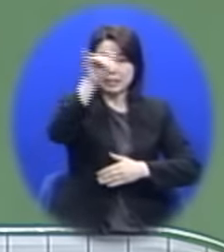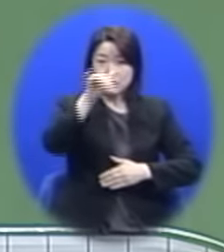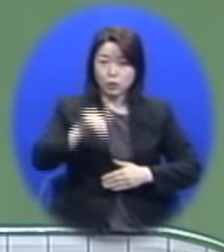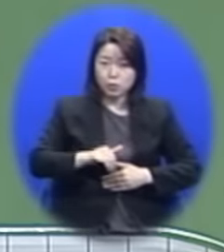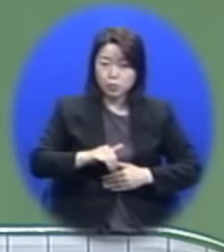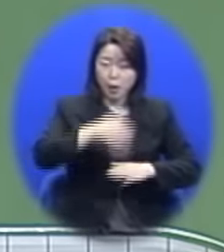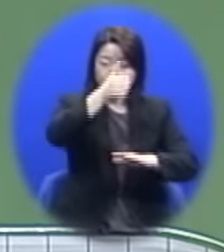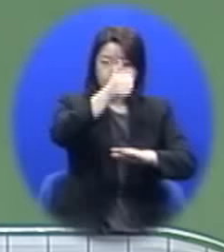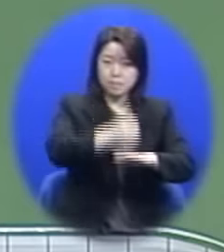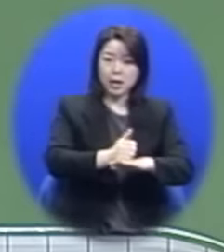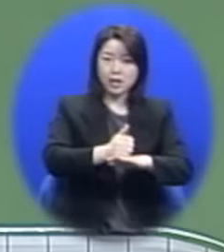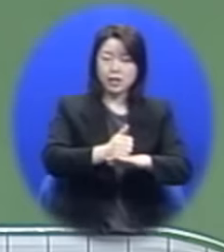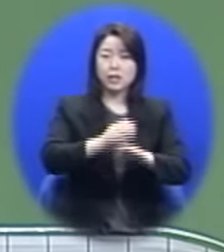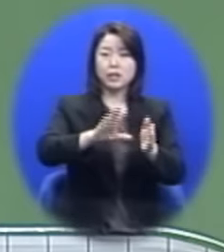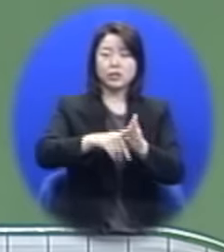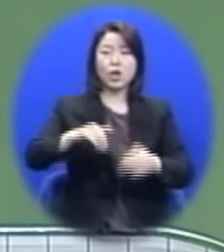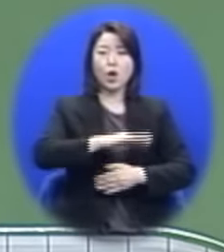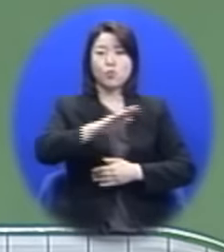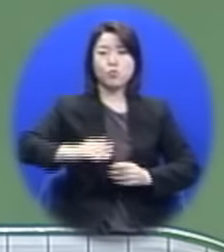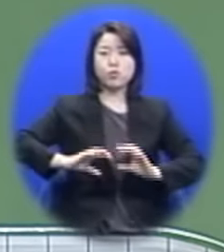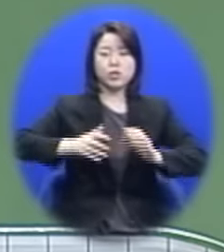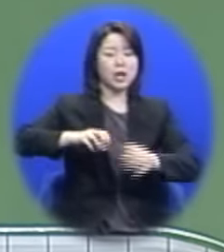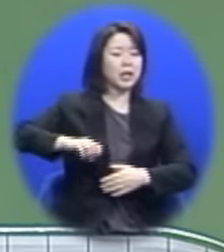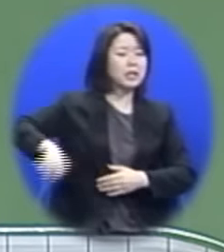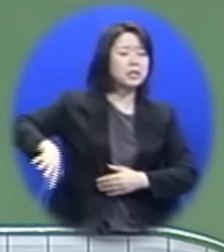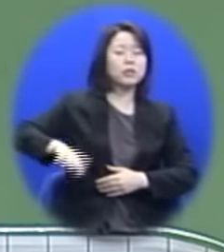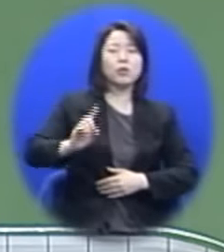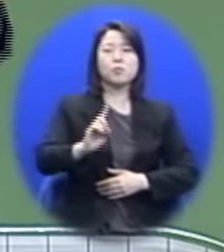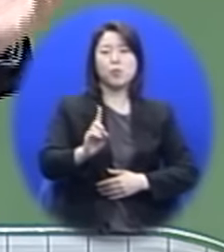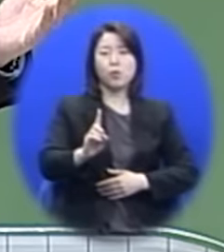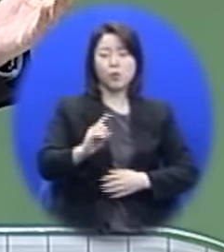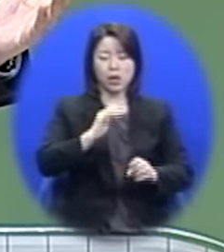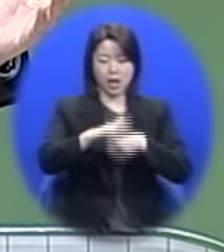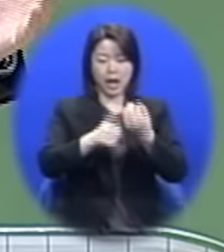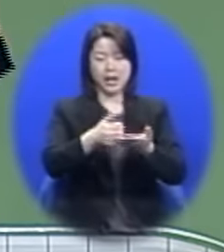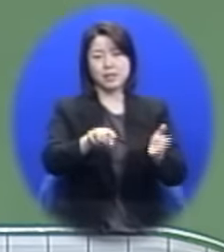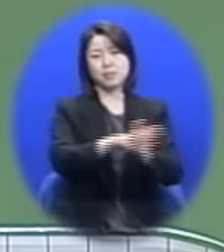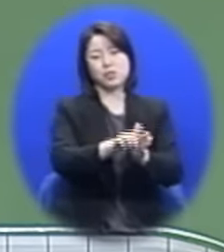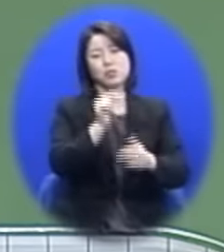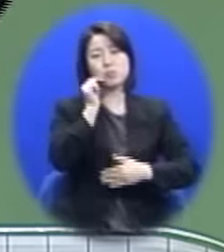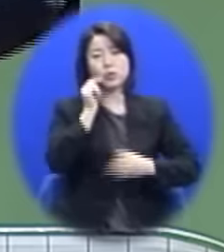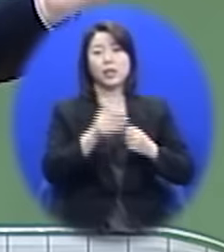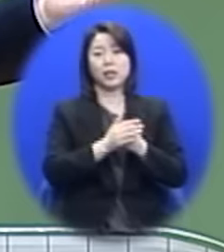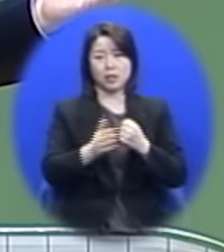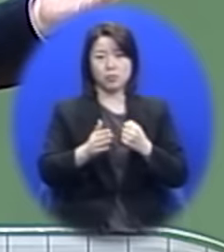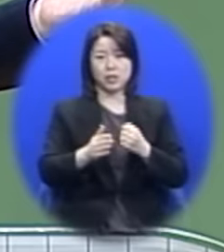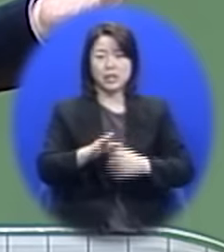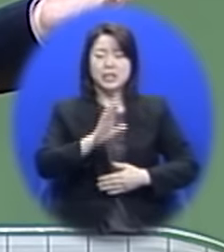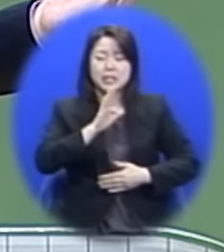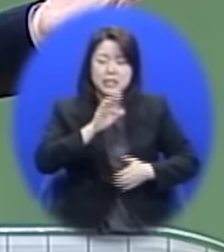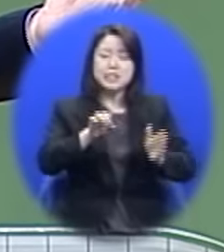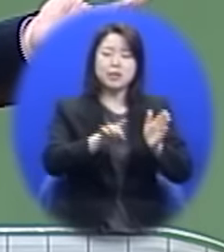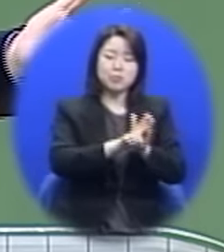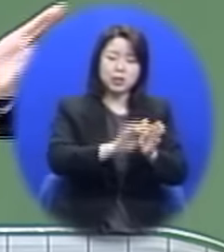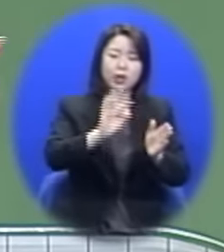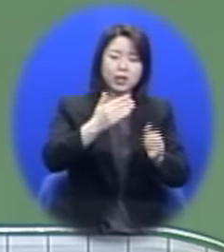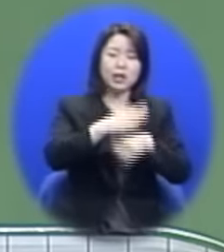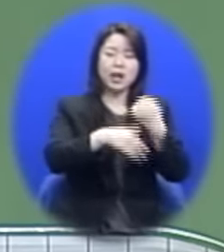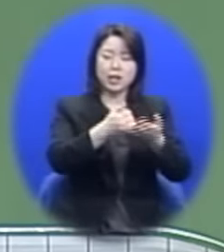만렵에 우리나라를 잃어버렸습니까? 하나님을 믿지 못하니까, 진짜 믿어야 될 하나님을 믿지